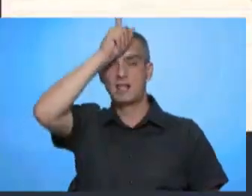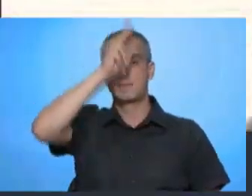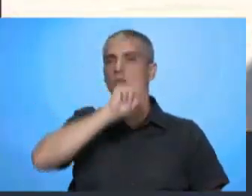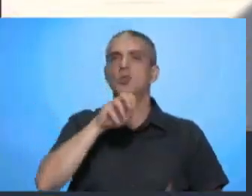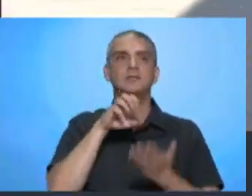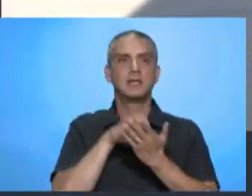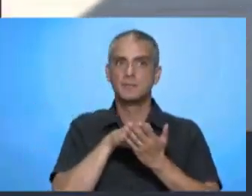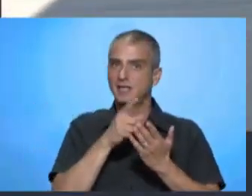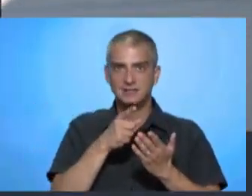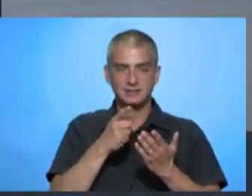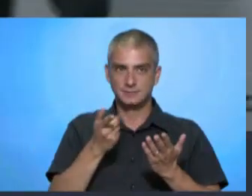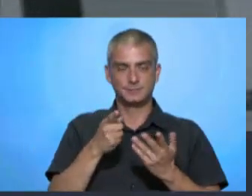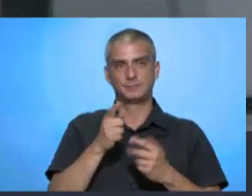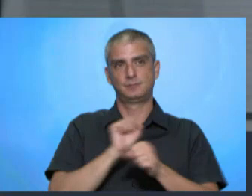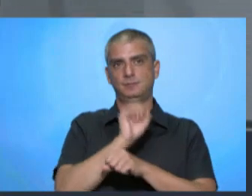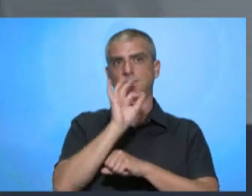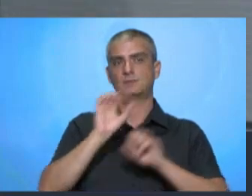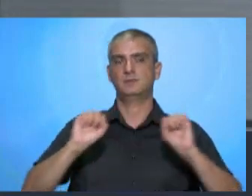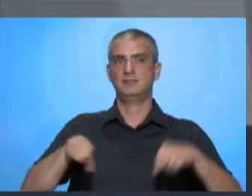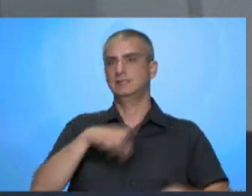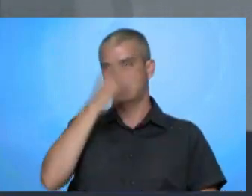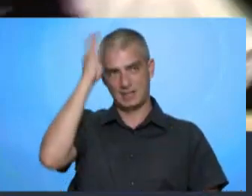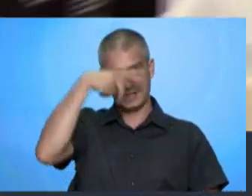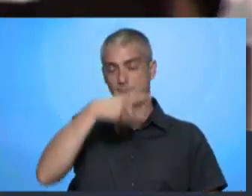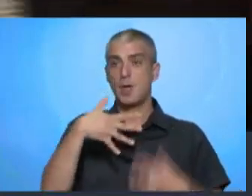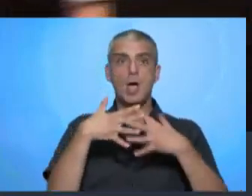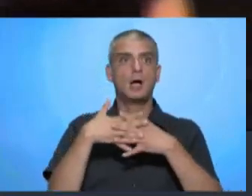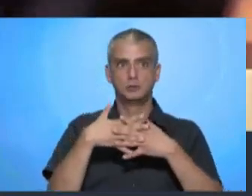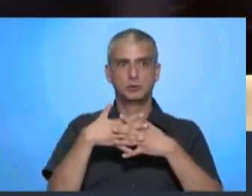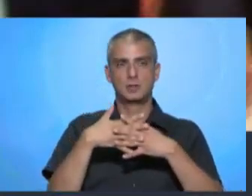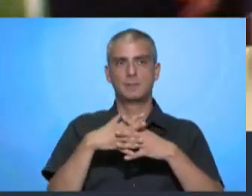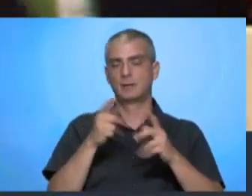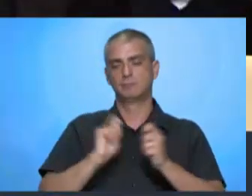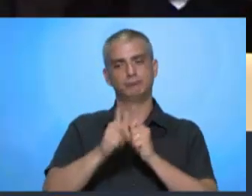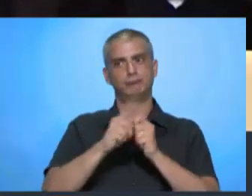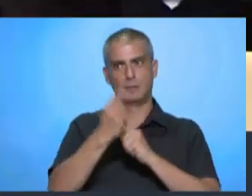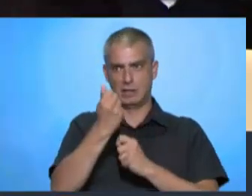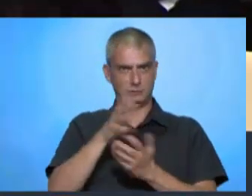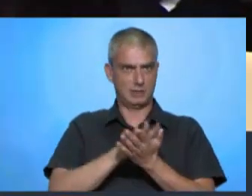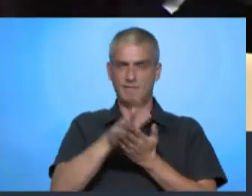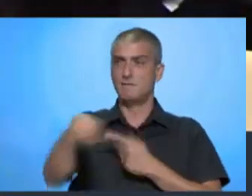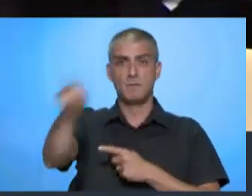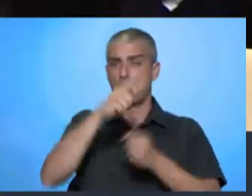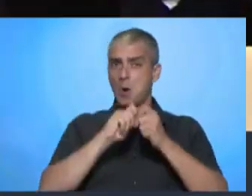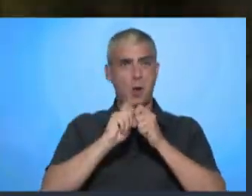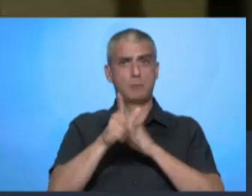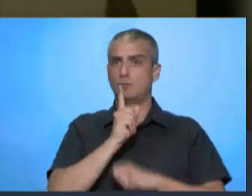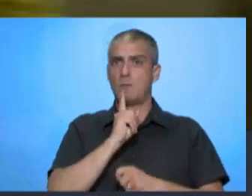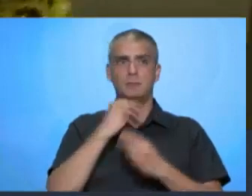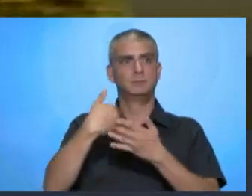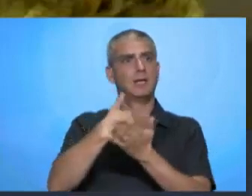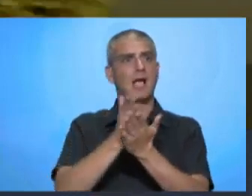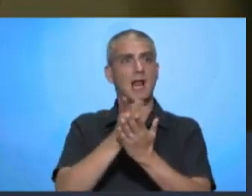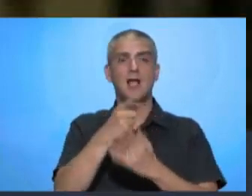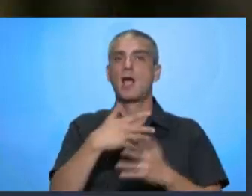המרכזי שעל סדר היום הוא הטענה של הנשיא טראמפ כי ארצות הברית בעצם מממנת את נאטו, וכי שאר החברות לא משלמות מספיק את חלקם. The